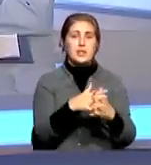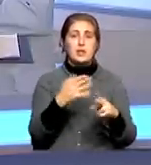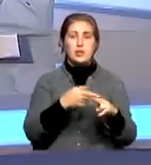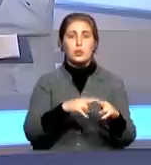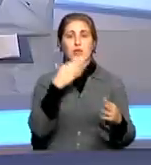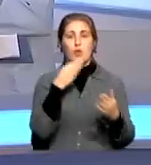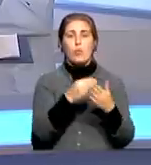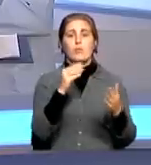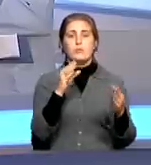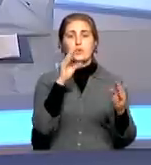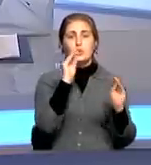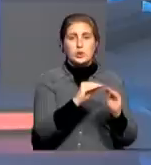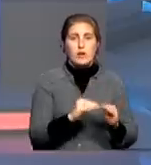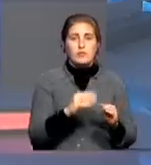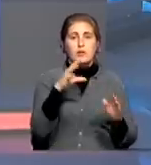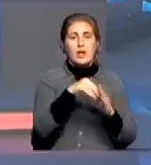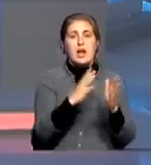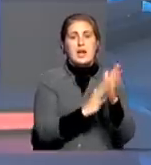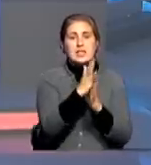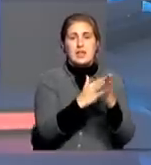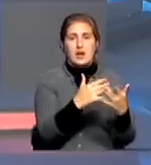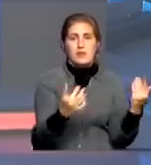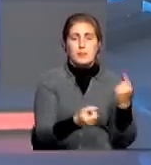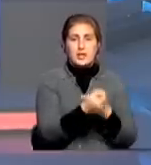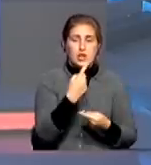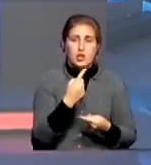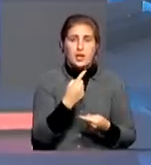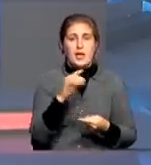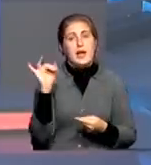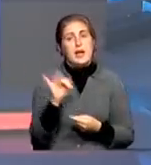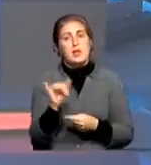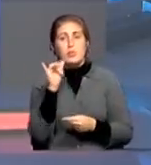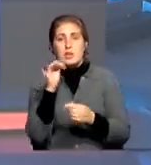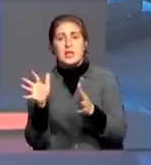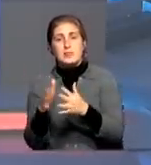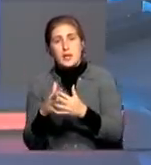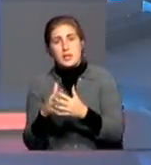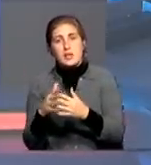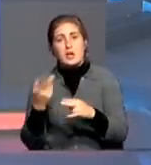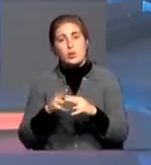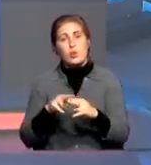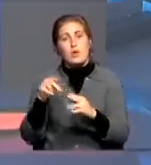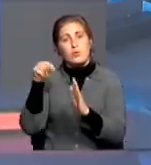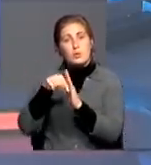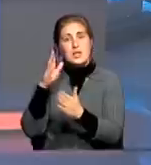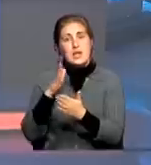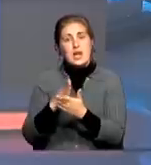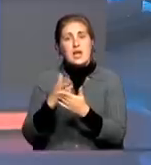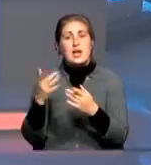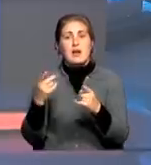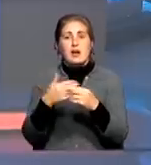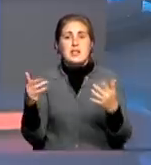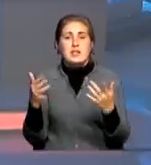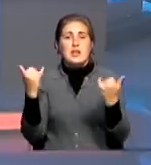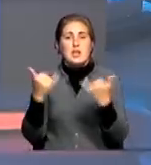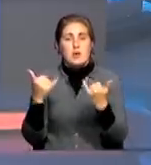своем составе содержат вещества растительного происхождения, и курительные смеси, содержащие, соответственно, вещества